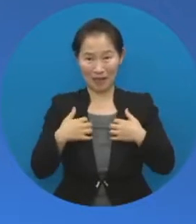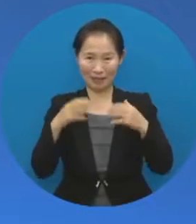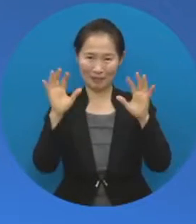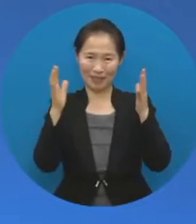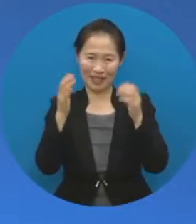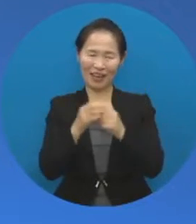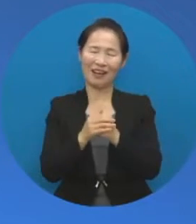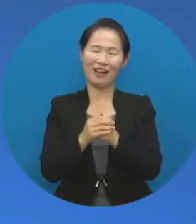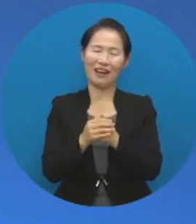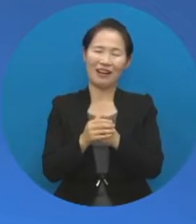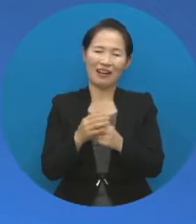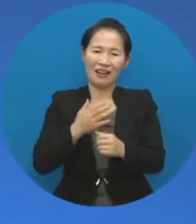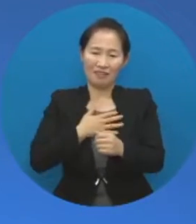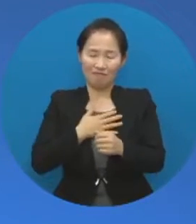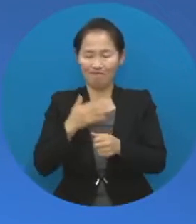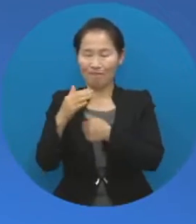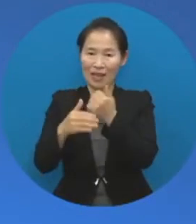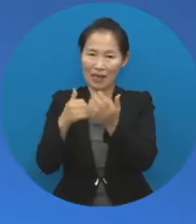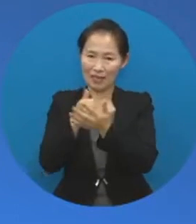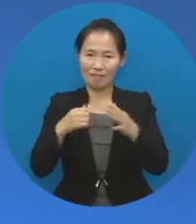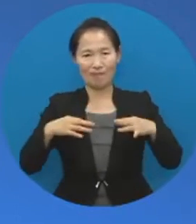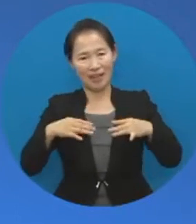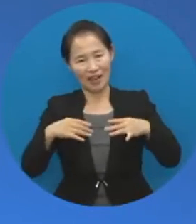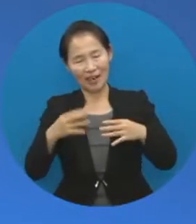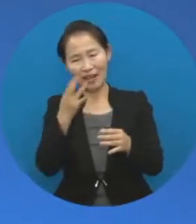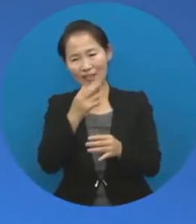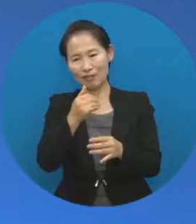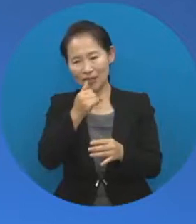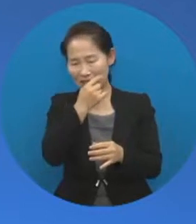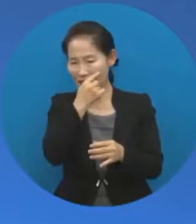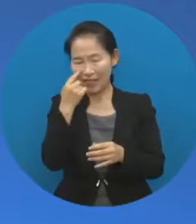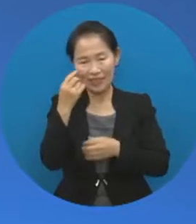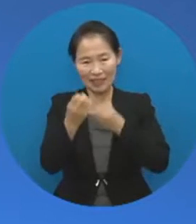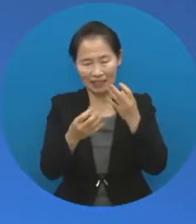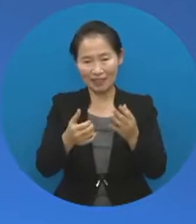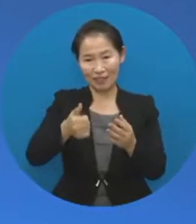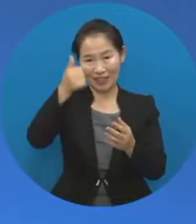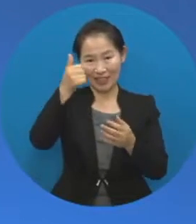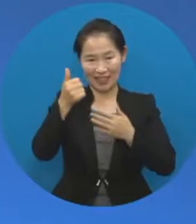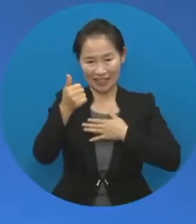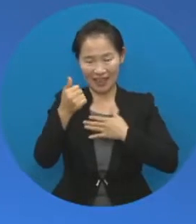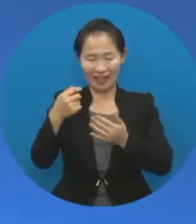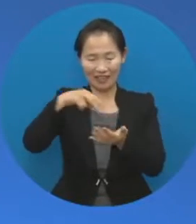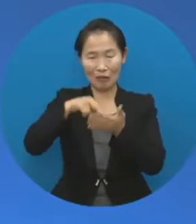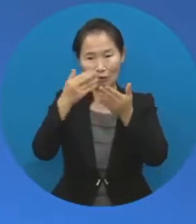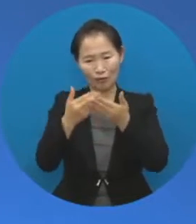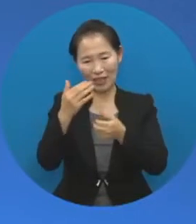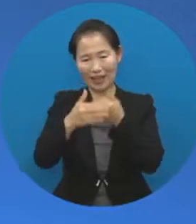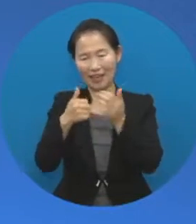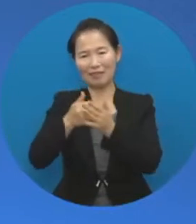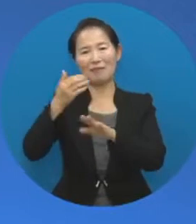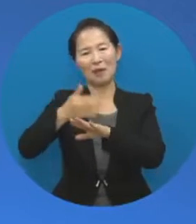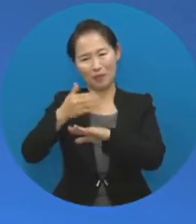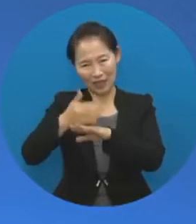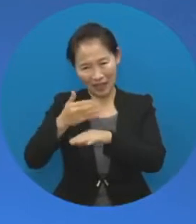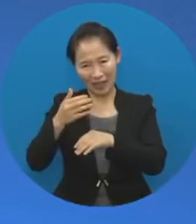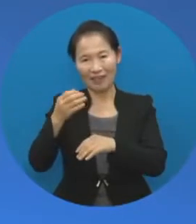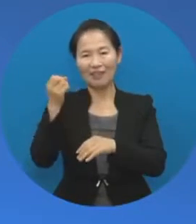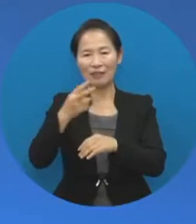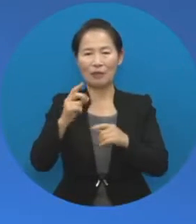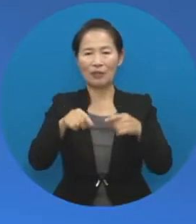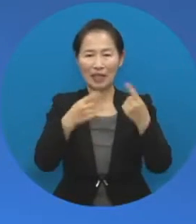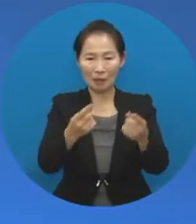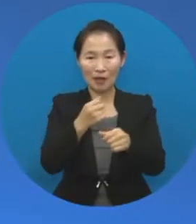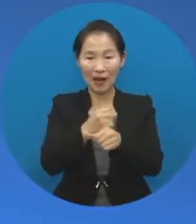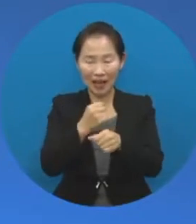이렇게 하나님을 자랑할 수 있는 간증의 주인공으로 세워주신 하나님께 감사드리고 또 참여하시는 일만교회